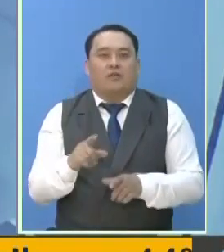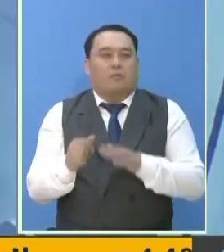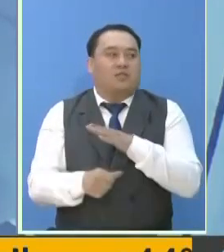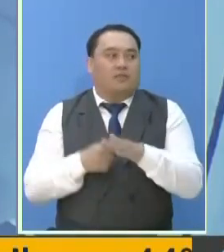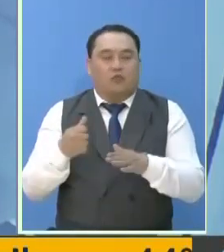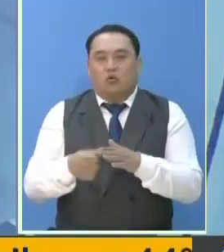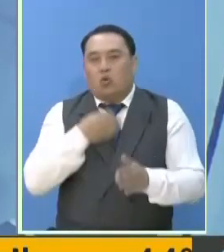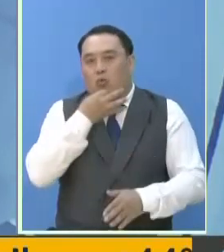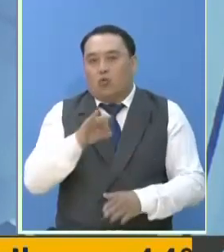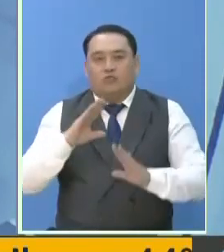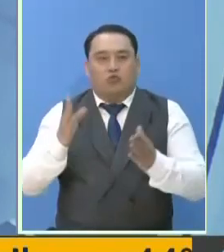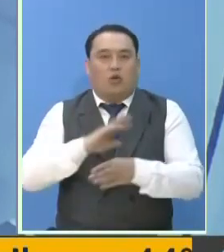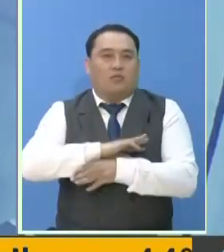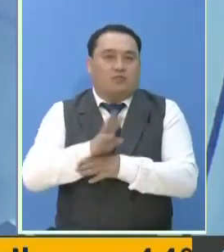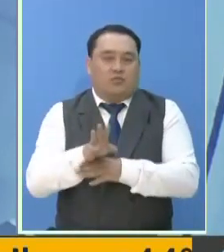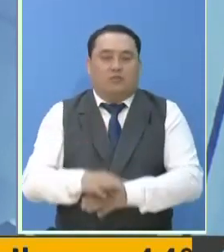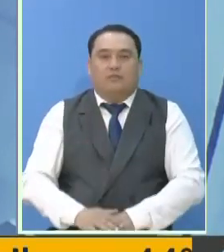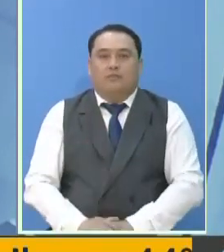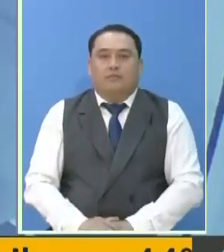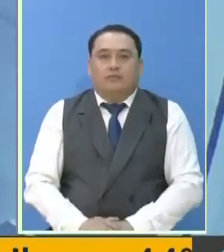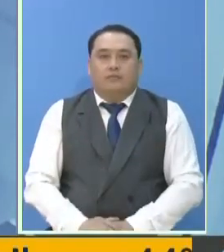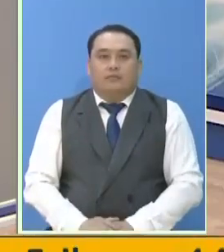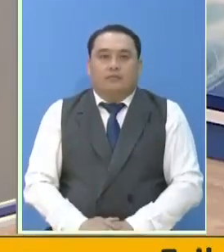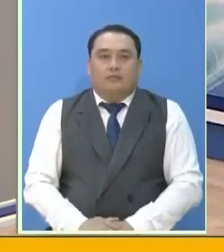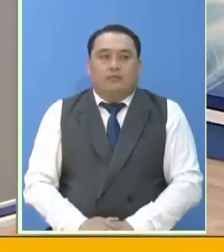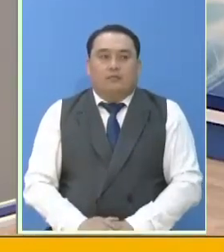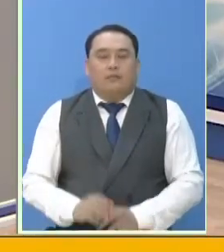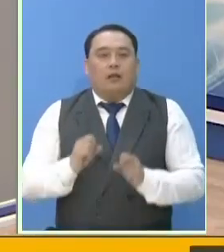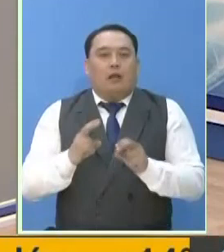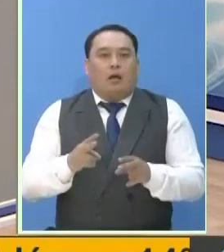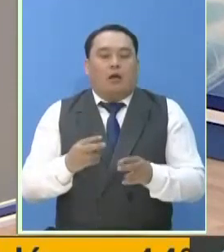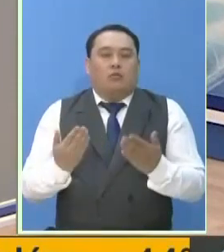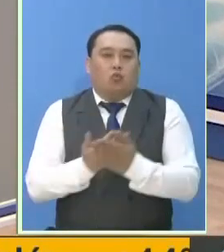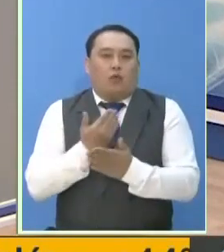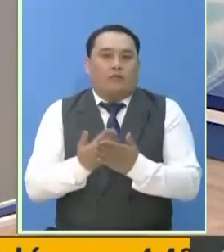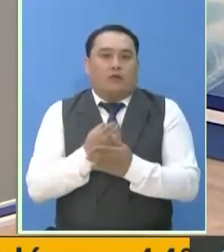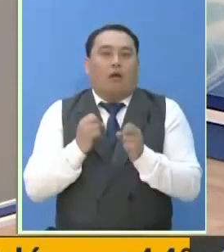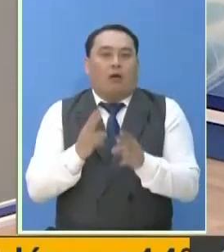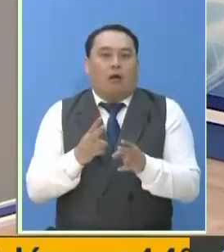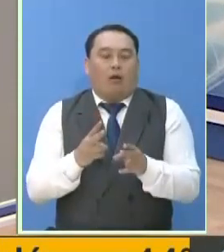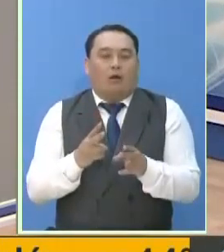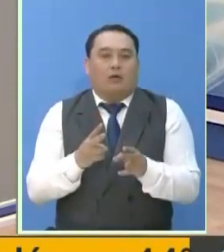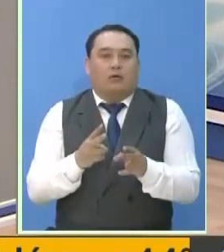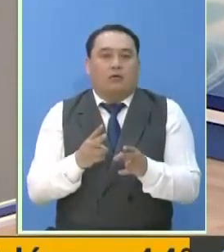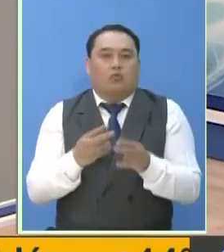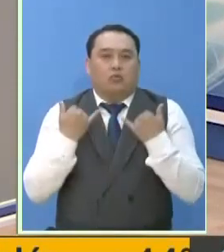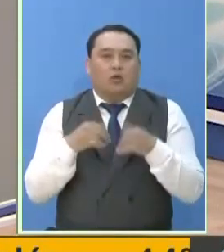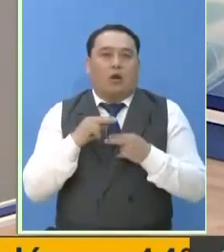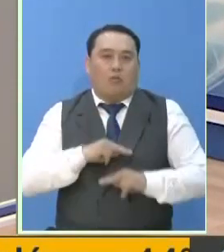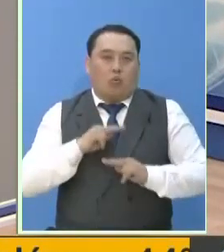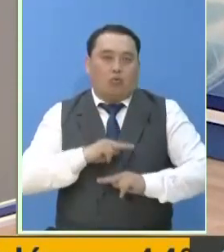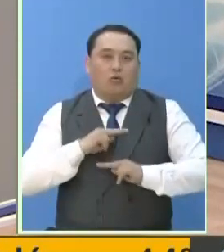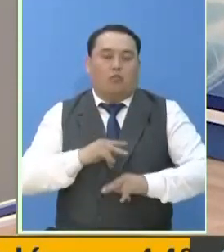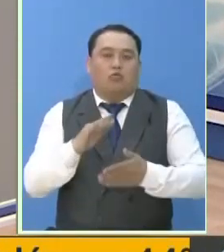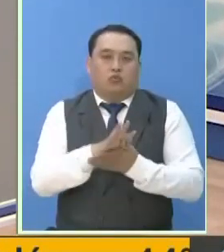безработным. По-любому он будет обеспечиваться. Скажите, пожалуйста, а как вообще люди воспринимают вот это известие? Не как гром среди ясного неба. Вот работал